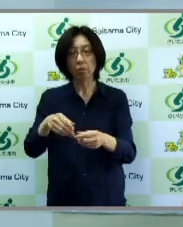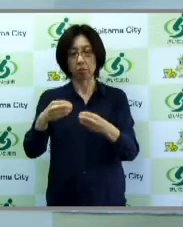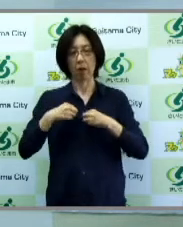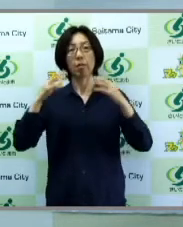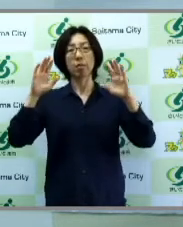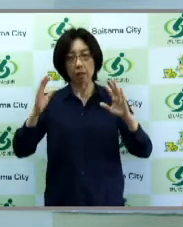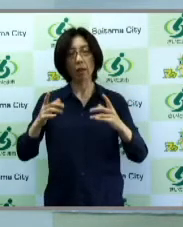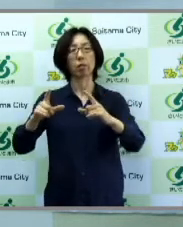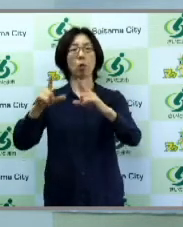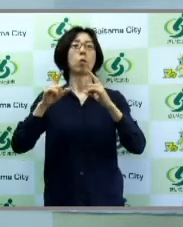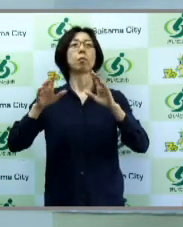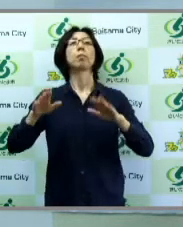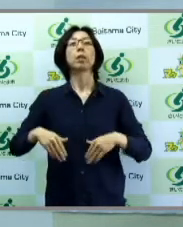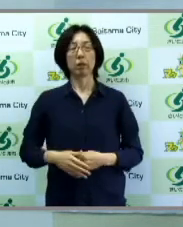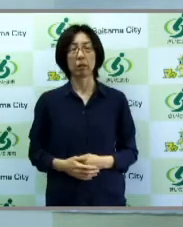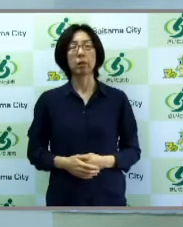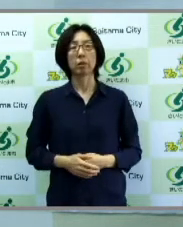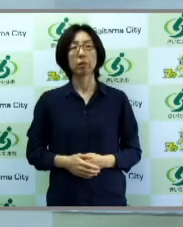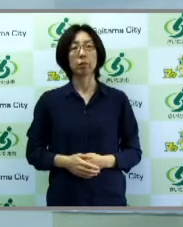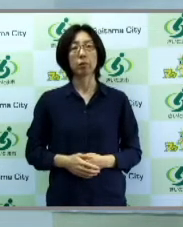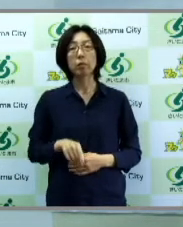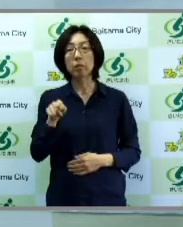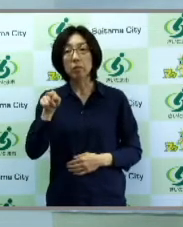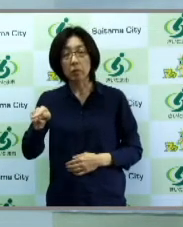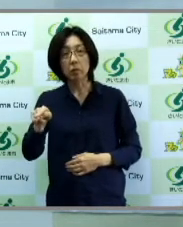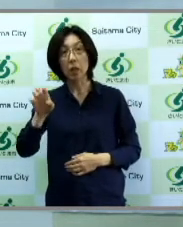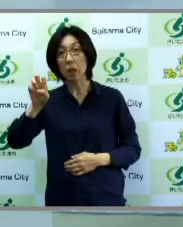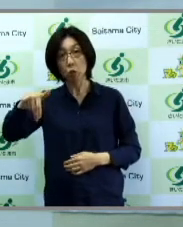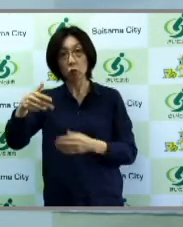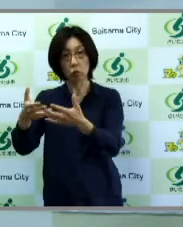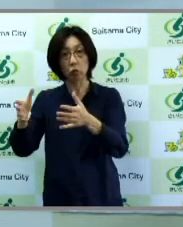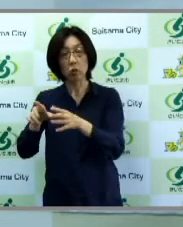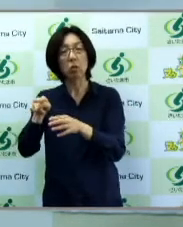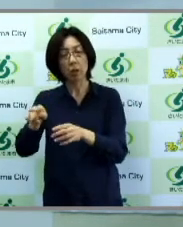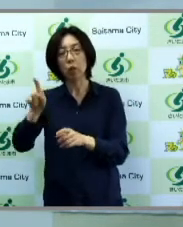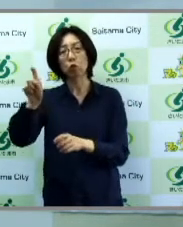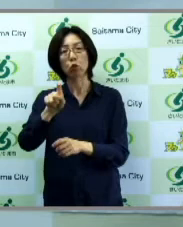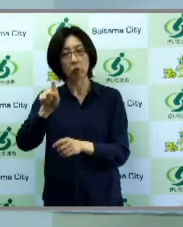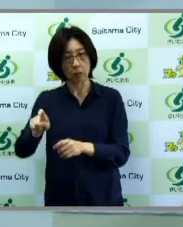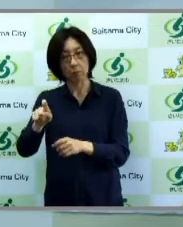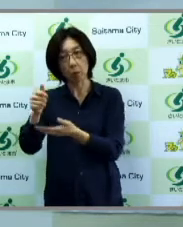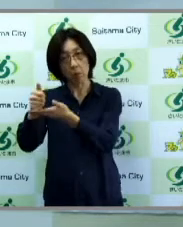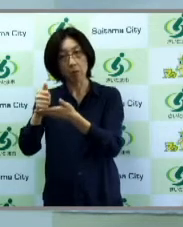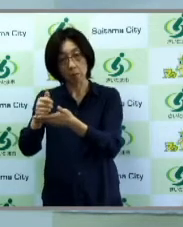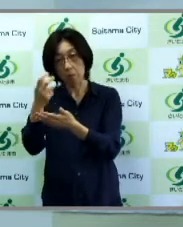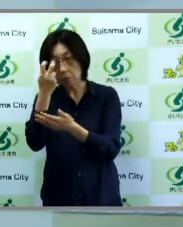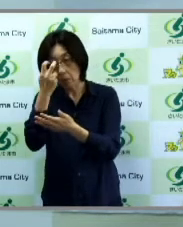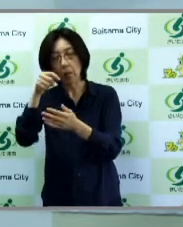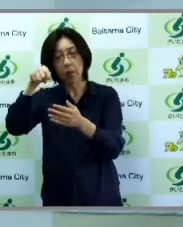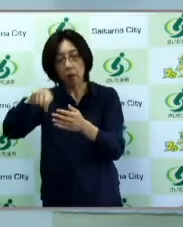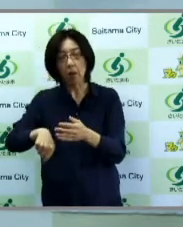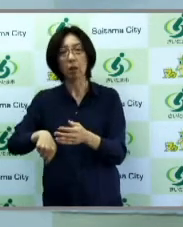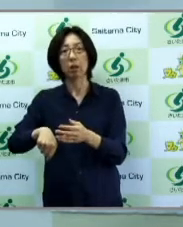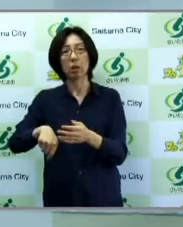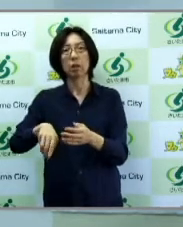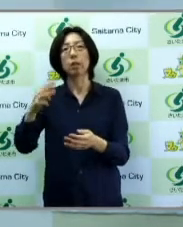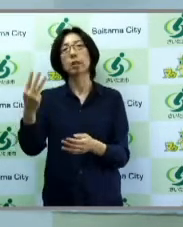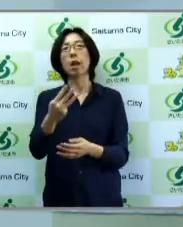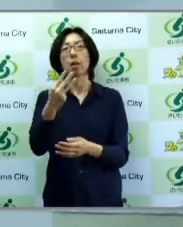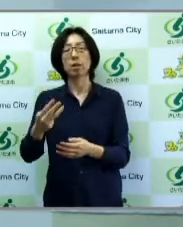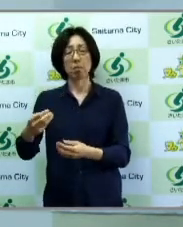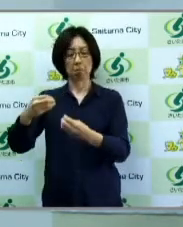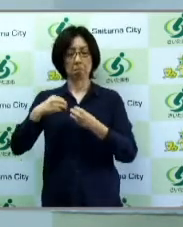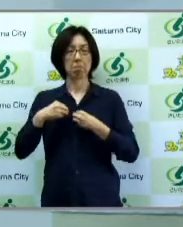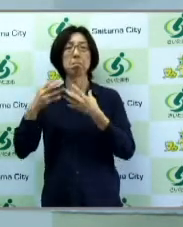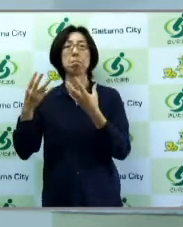を受けているところでございます。またアーバニティクラブ S は10名の検査を実施し、3名の陽性が判明をしております。